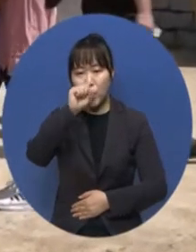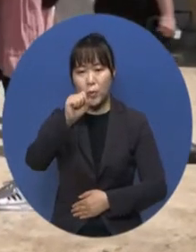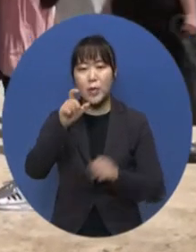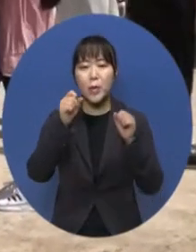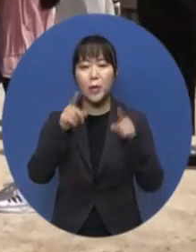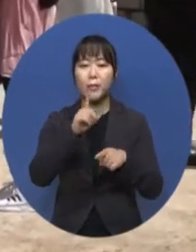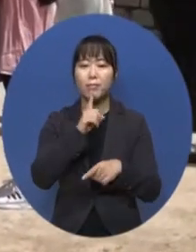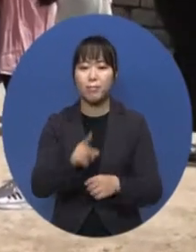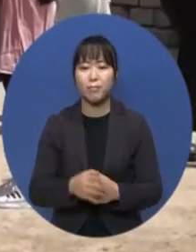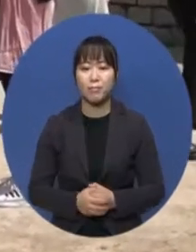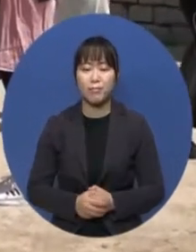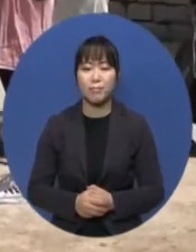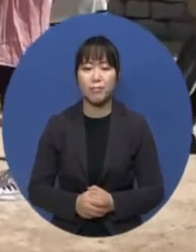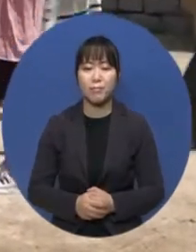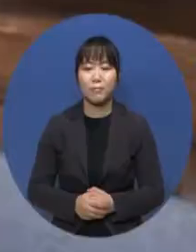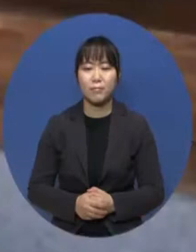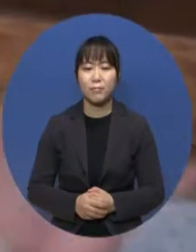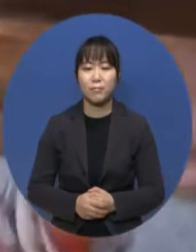되었다고 말했습니다.